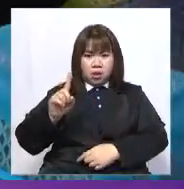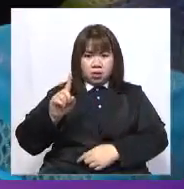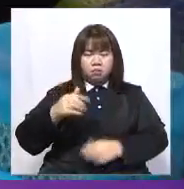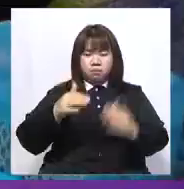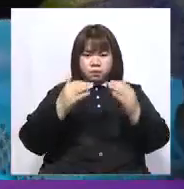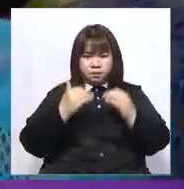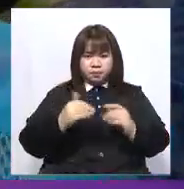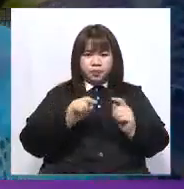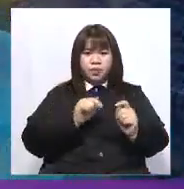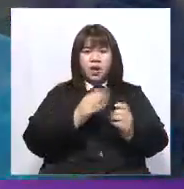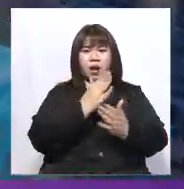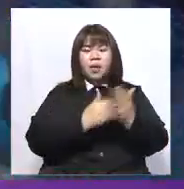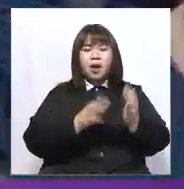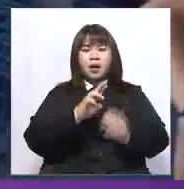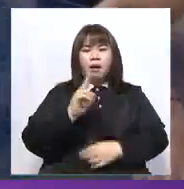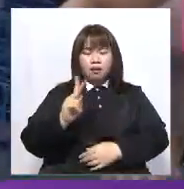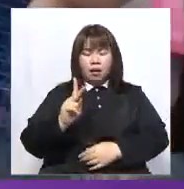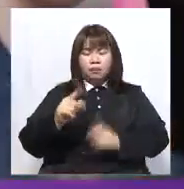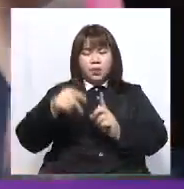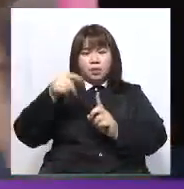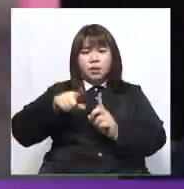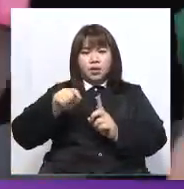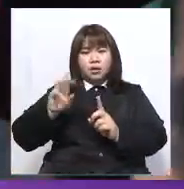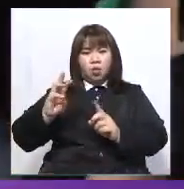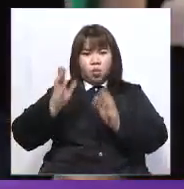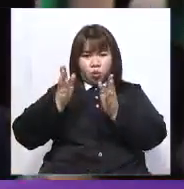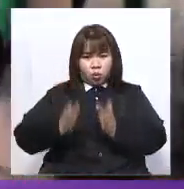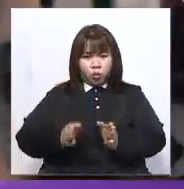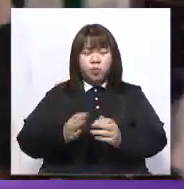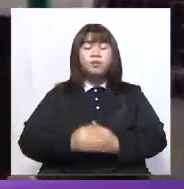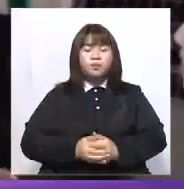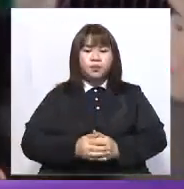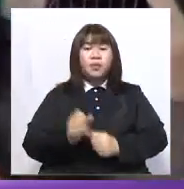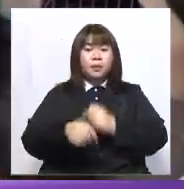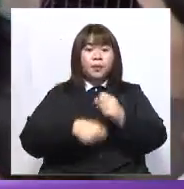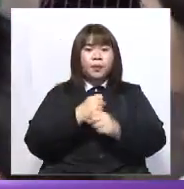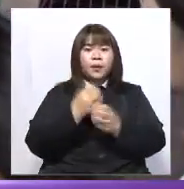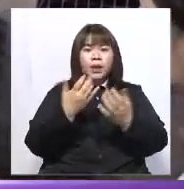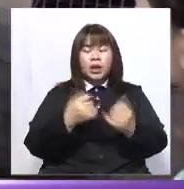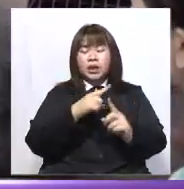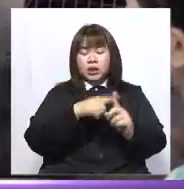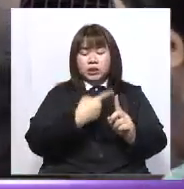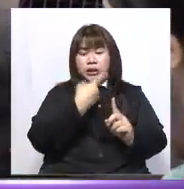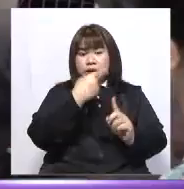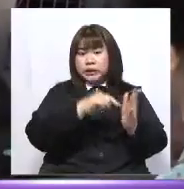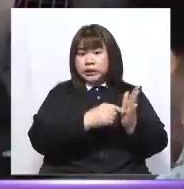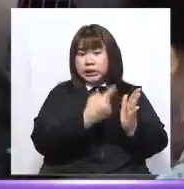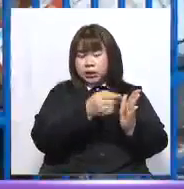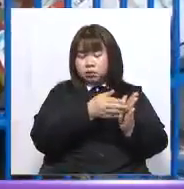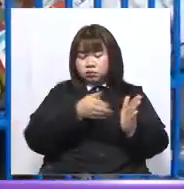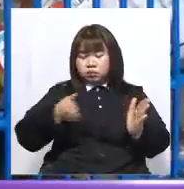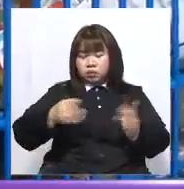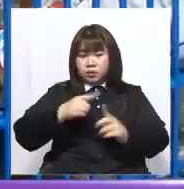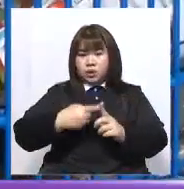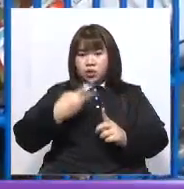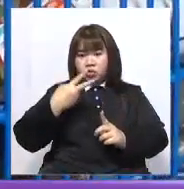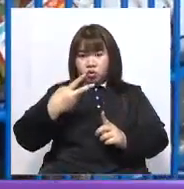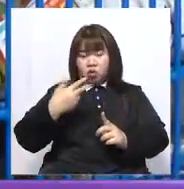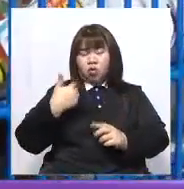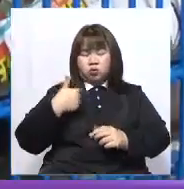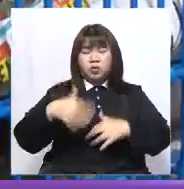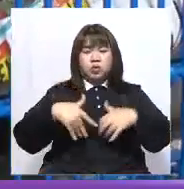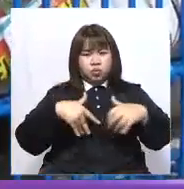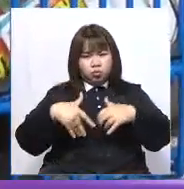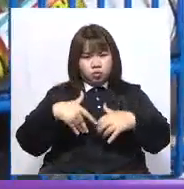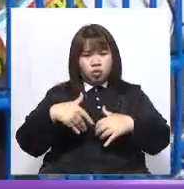องลงมาคืออำเภอบางระกำ 1,026 รายและในปีนี้ครับตั้งแต่เดือนมกราคมถึงเดือนกุมภาพันธ์มีประ